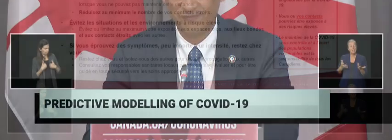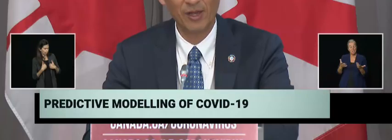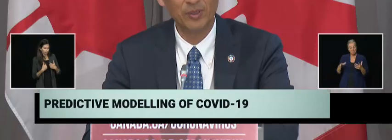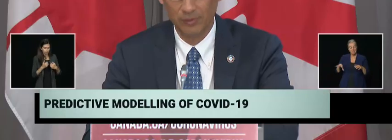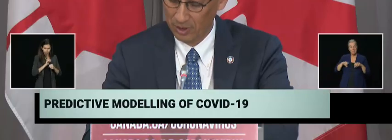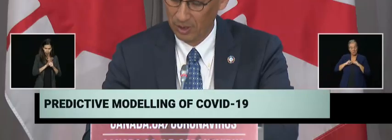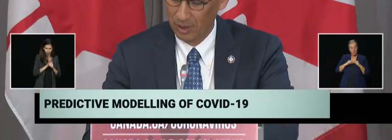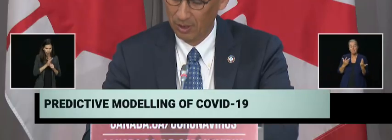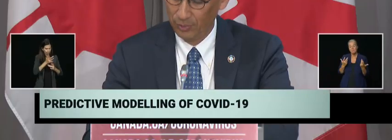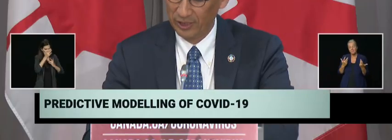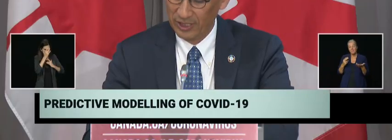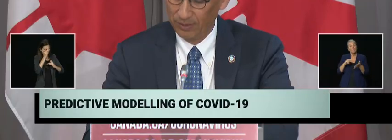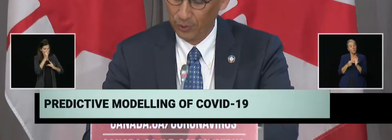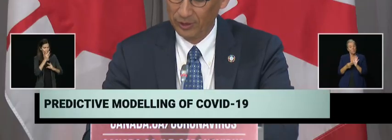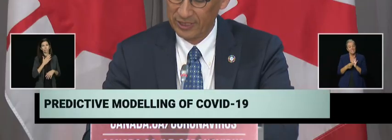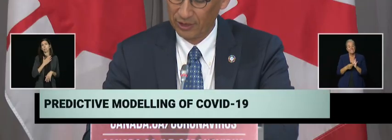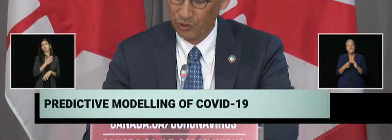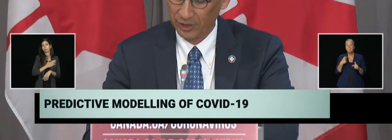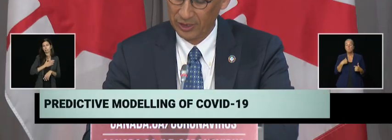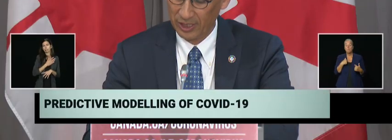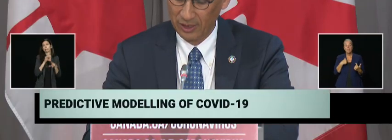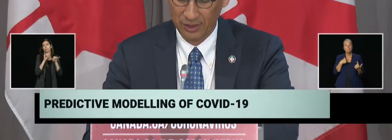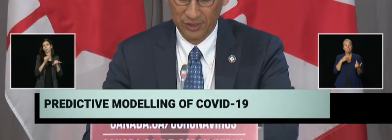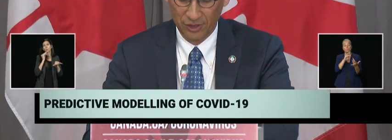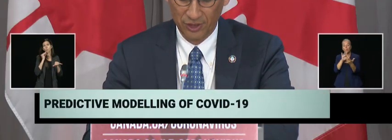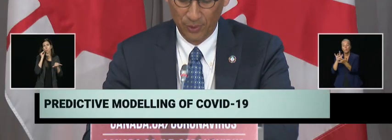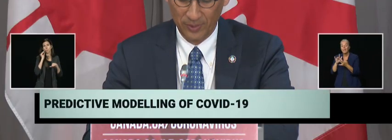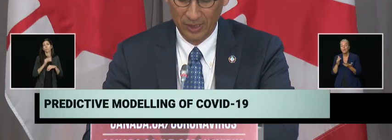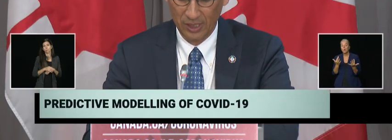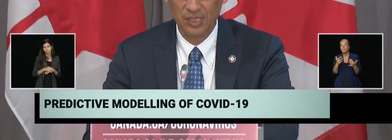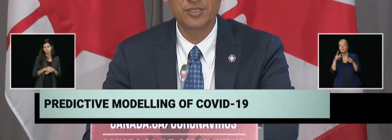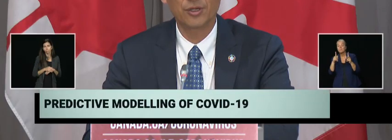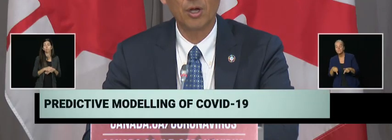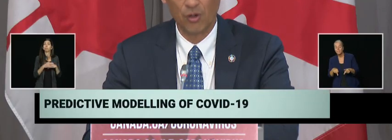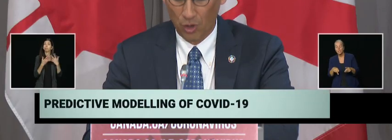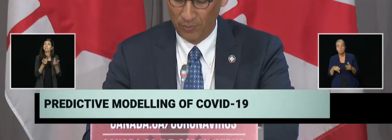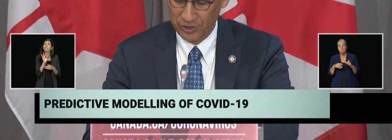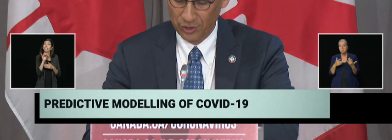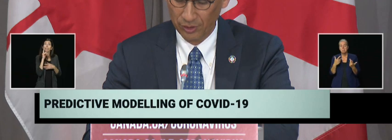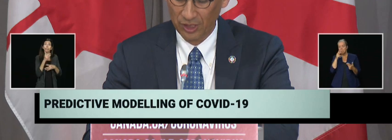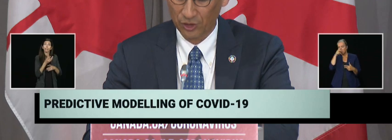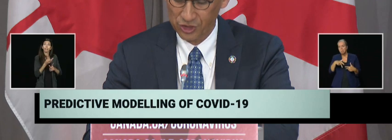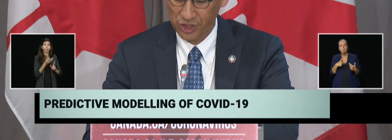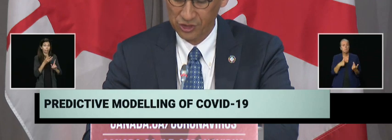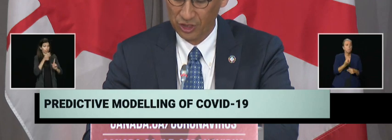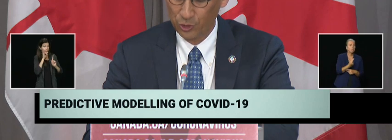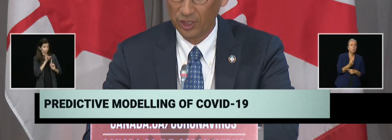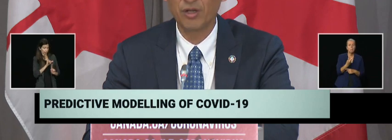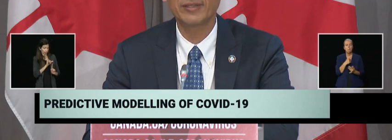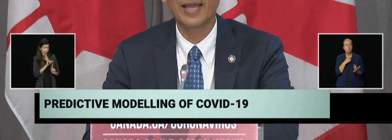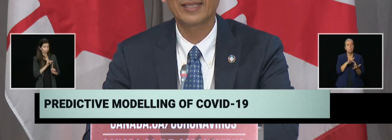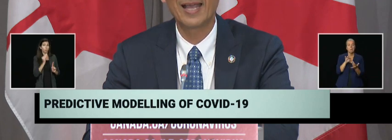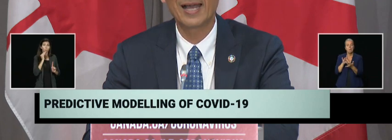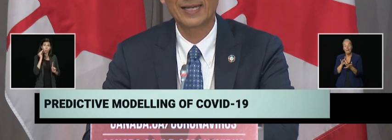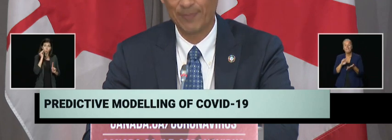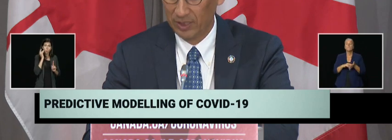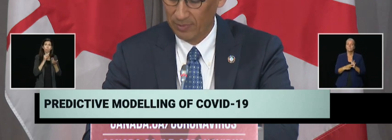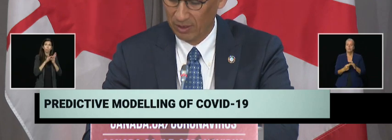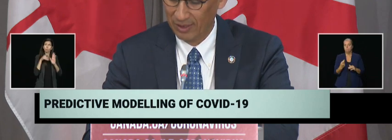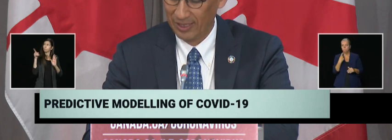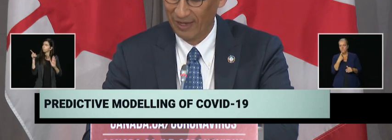contacts est faible, plus les autorités de santé publique seront en mesure de rechercher tous les contacts